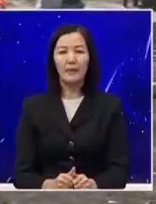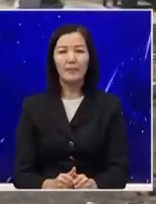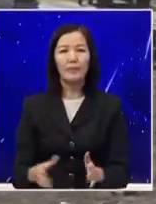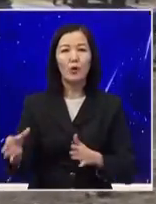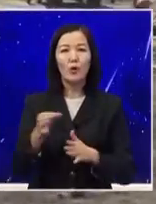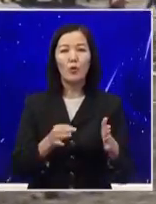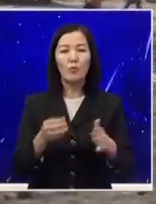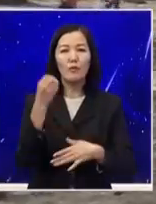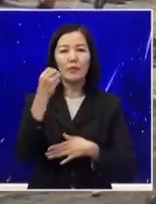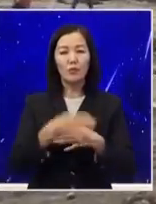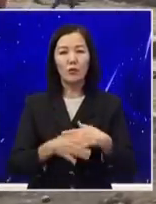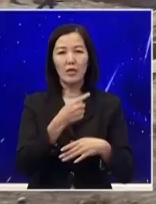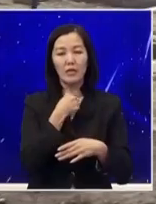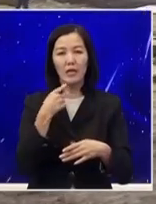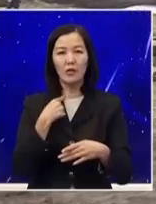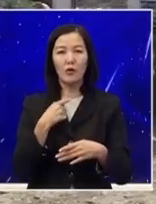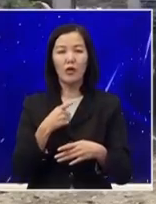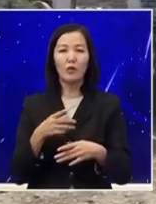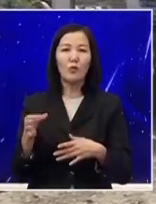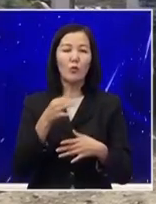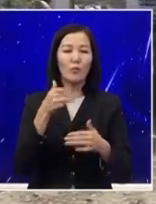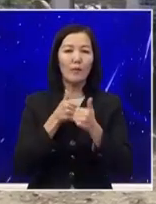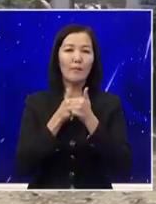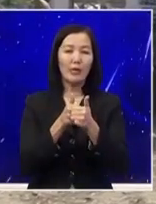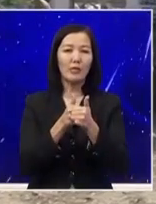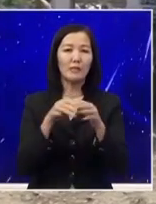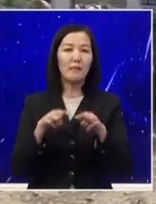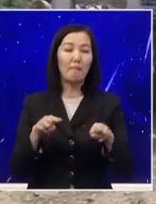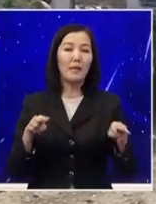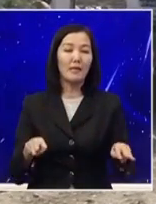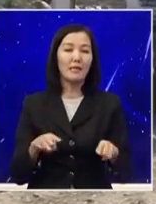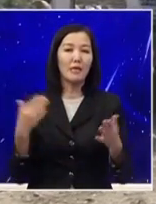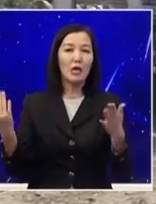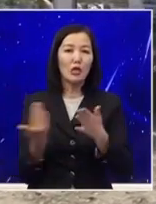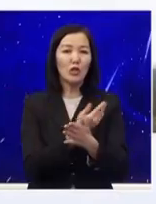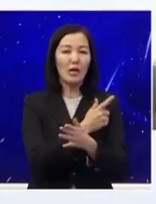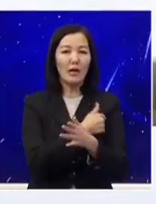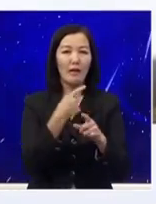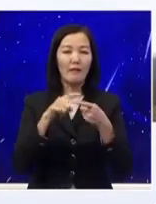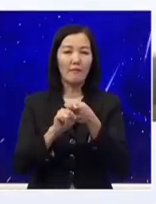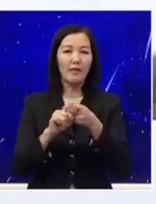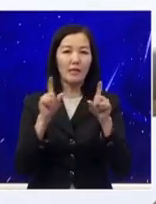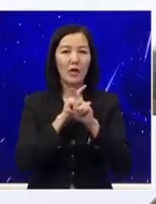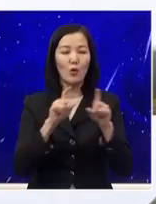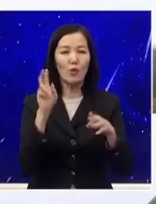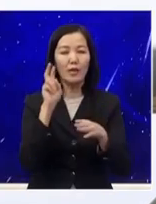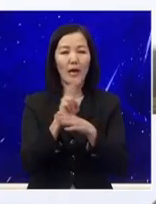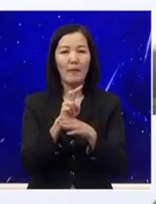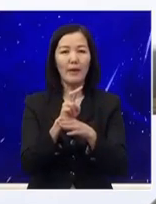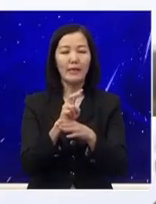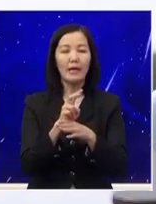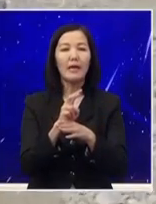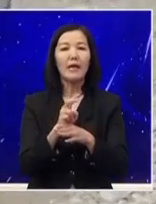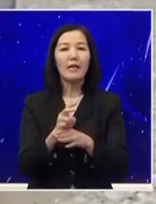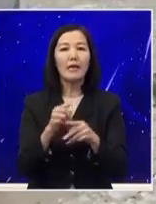Облыс орталығына келгенде үкімет басшысының орынбасары Роман Скляр алдымен жаңа инфекциялық ауруханаға барды. 200 төсектік жұқпалы аурулар